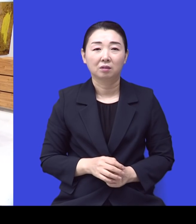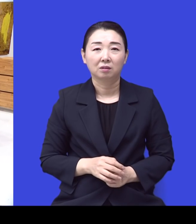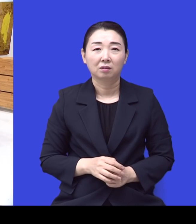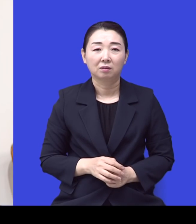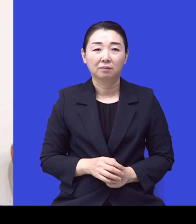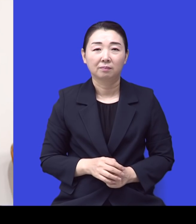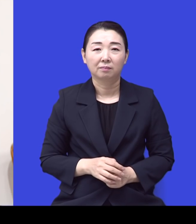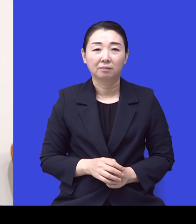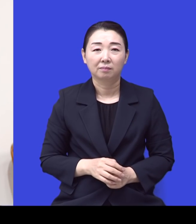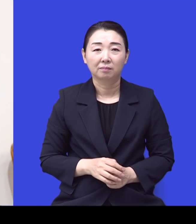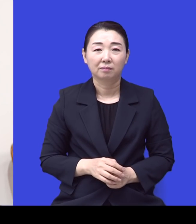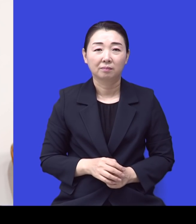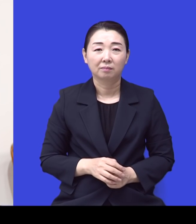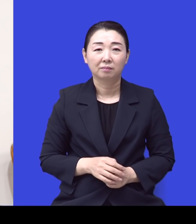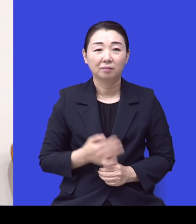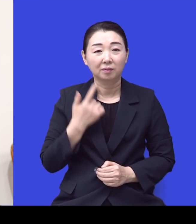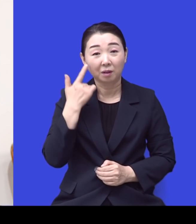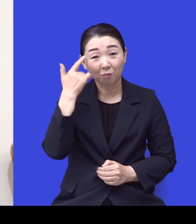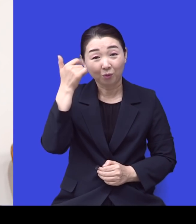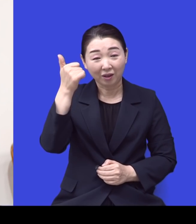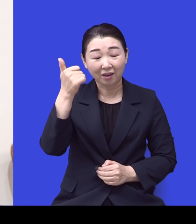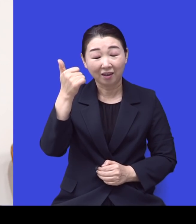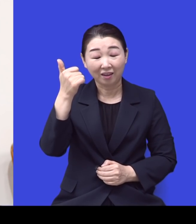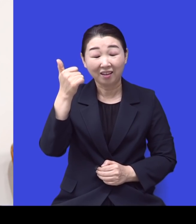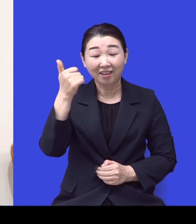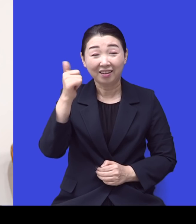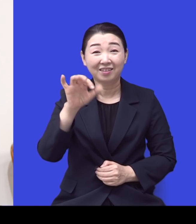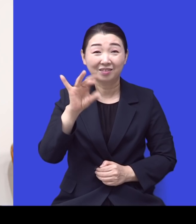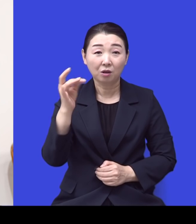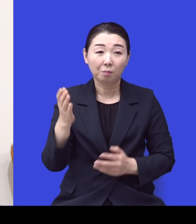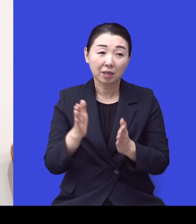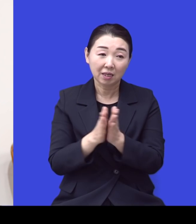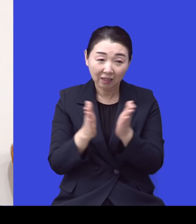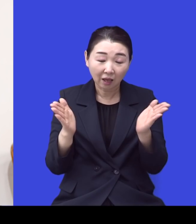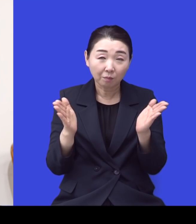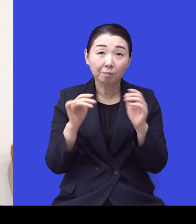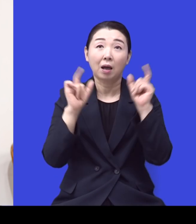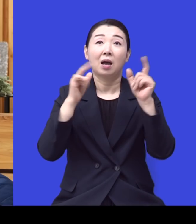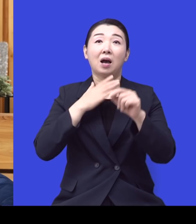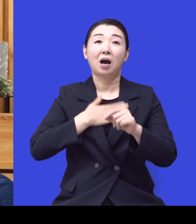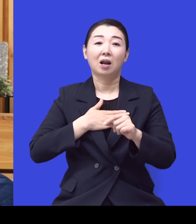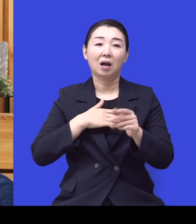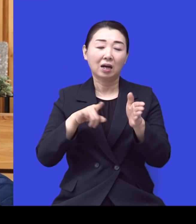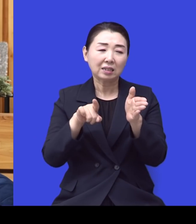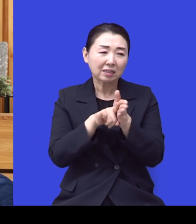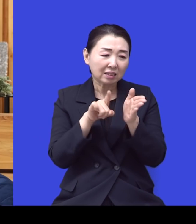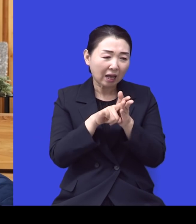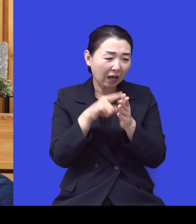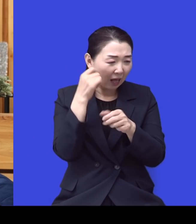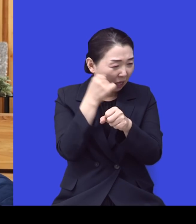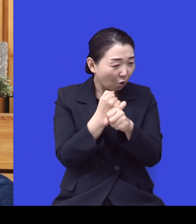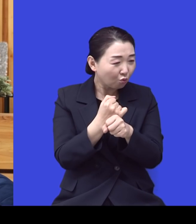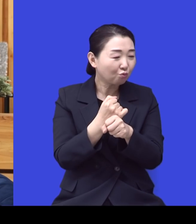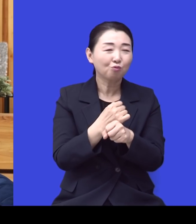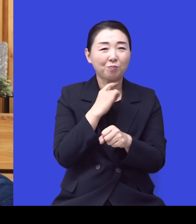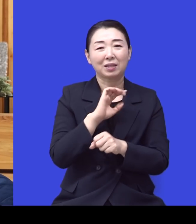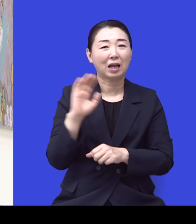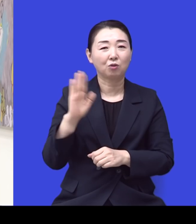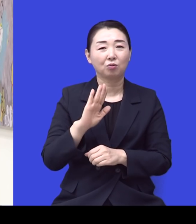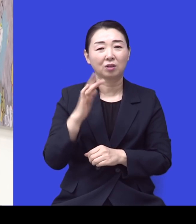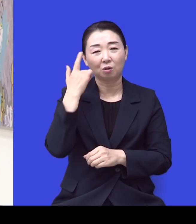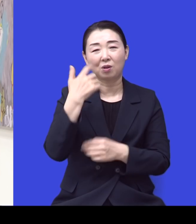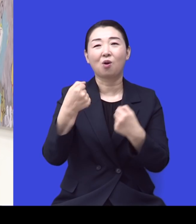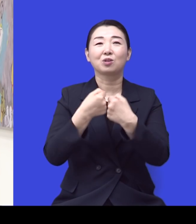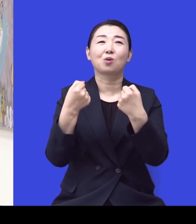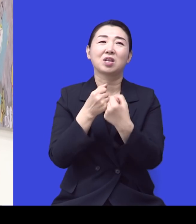그때 이제 제가 목회 눈이 뜨이기 시작한 거죠. 네. 신학으로 되는 것이 아니고 그렇죠. 이게 아니구나. 이 영적인 전쟁이에요, 말